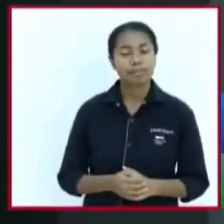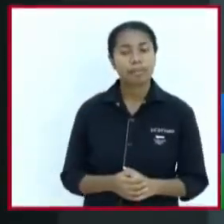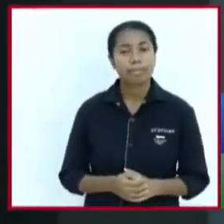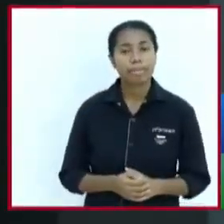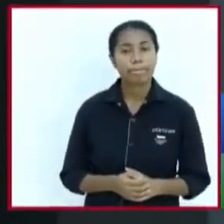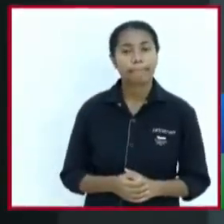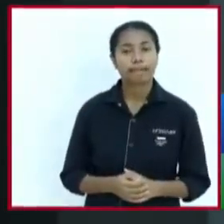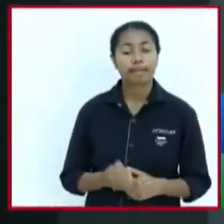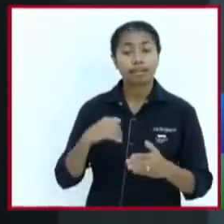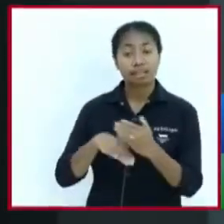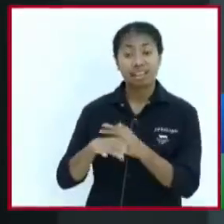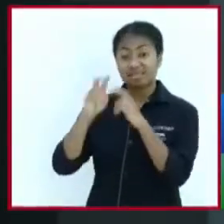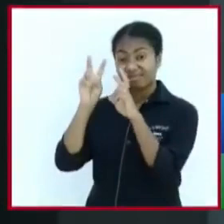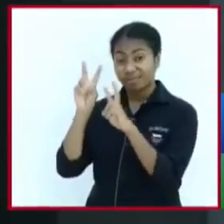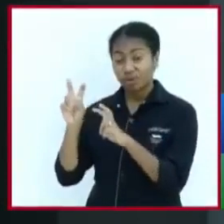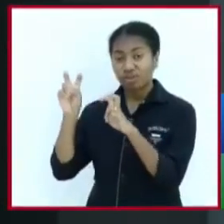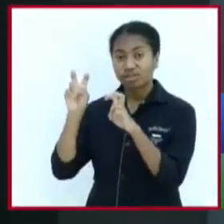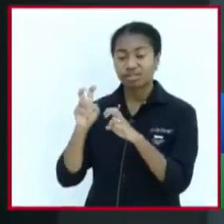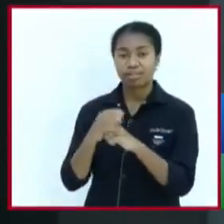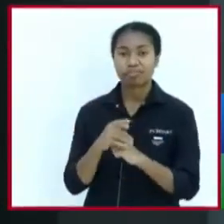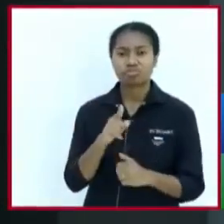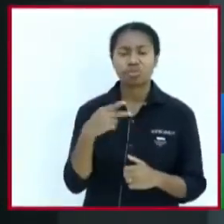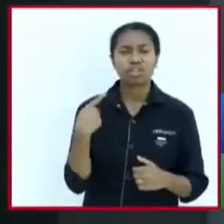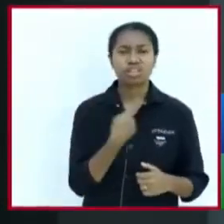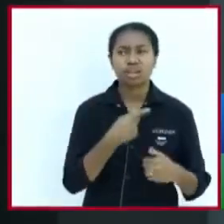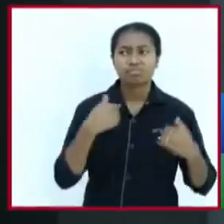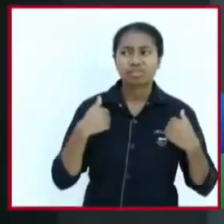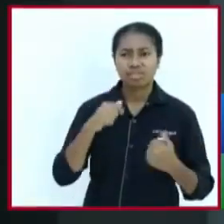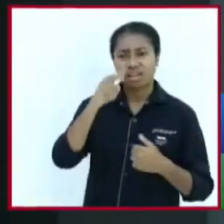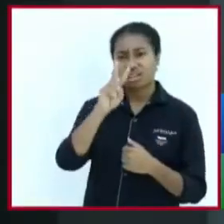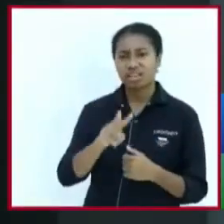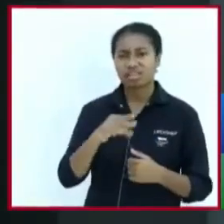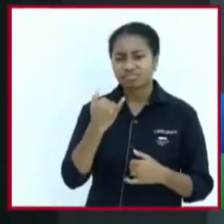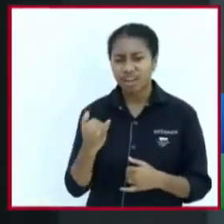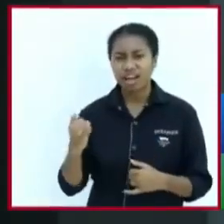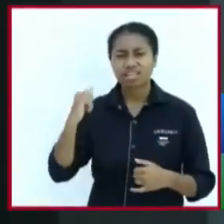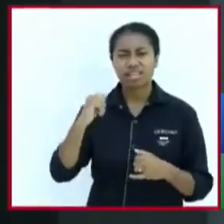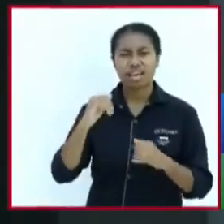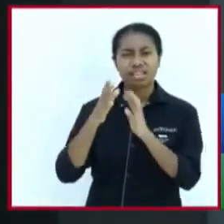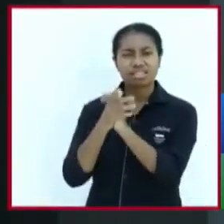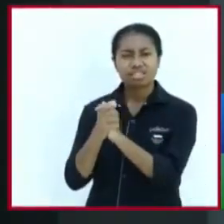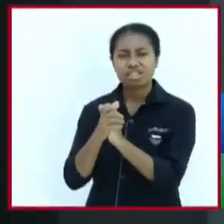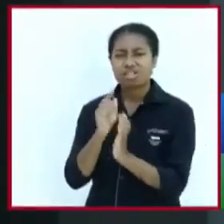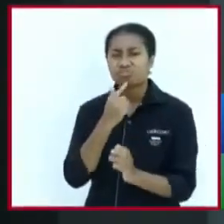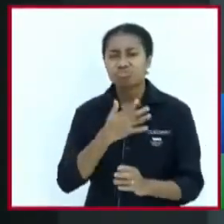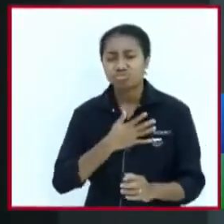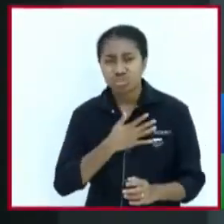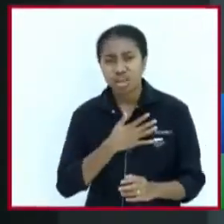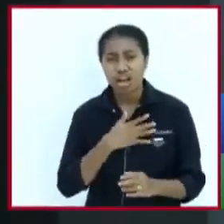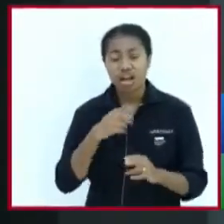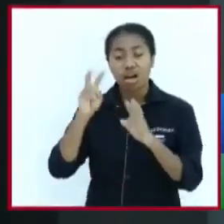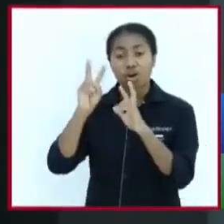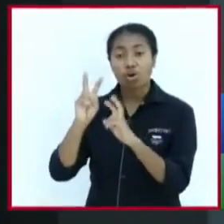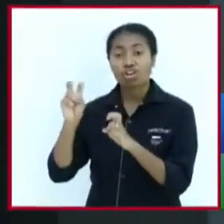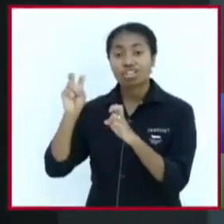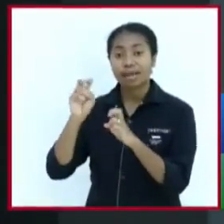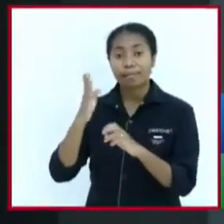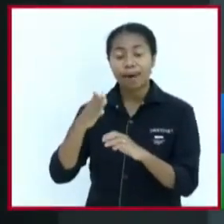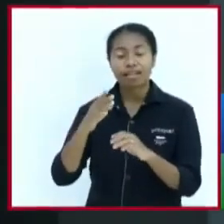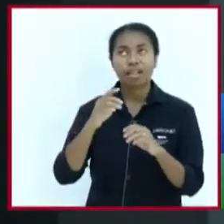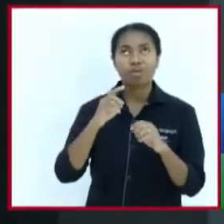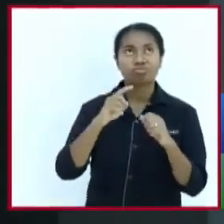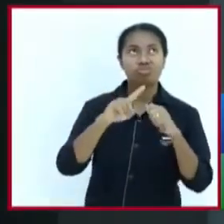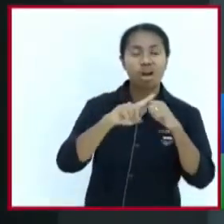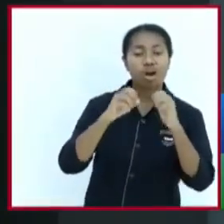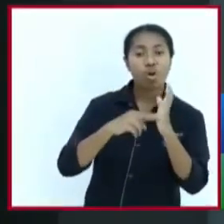di dalam konsep penebusan dosa kita bisa melihat hanya Kristen yang punya konsep penebusan dan punya juruselamat